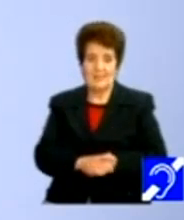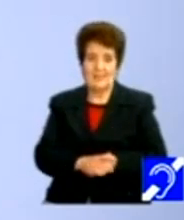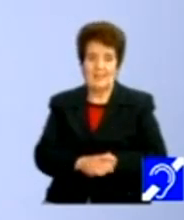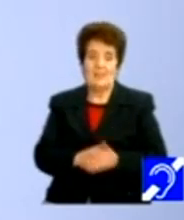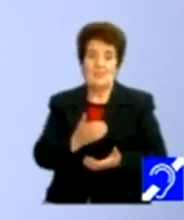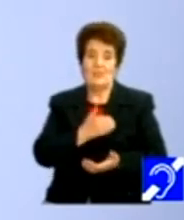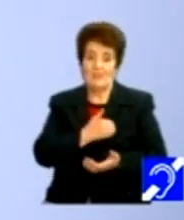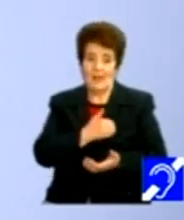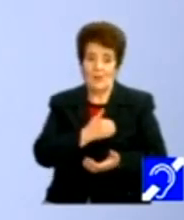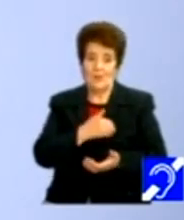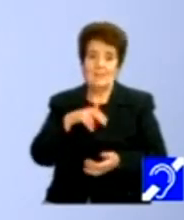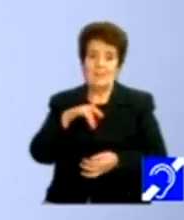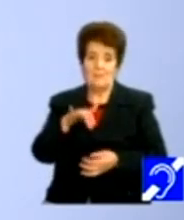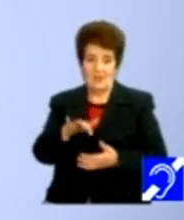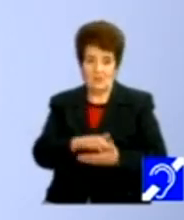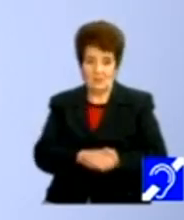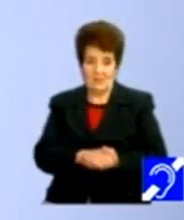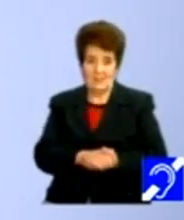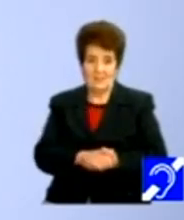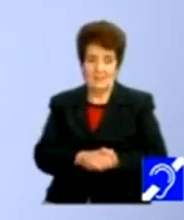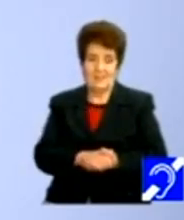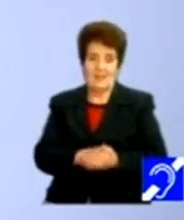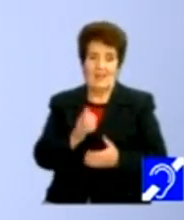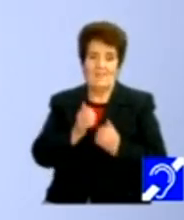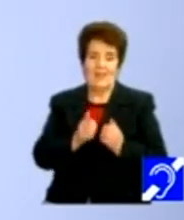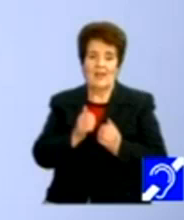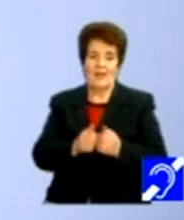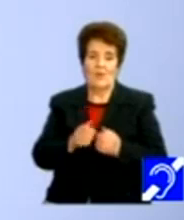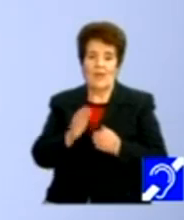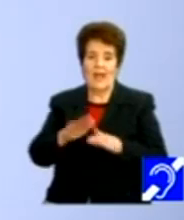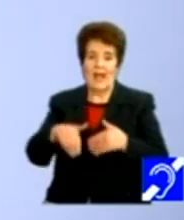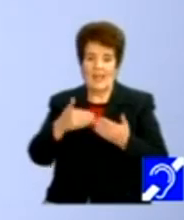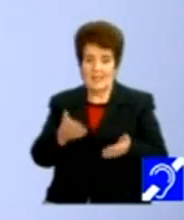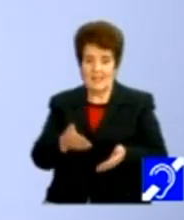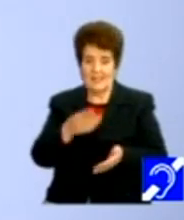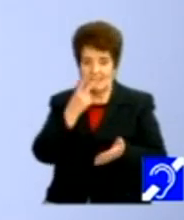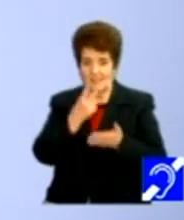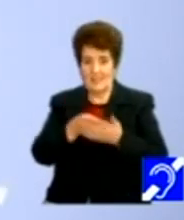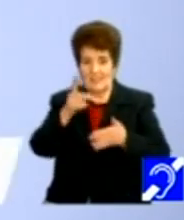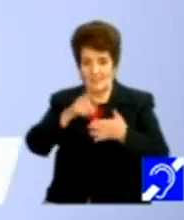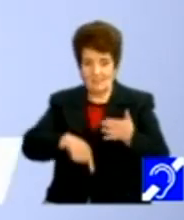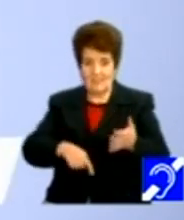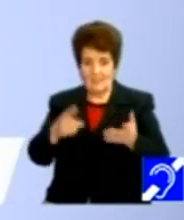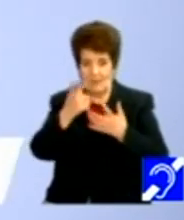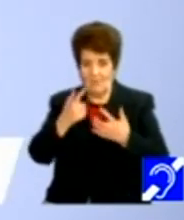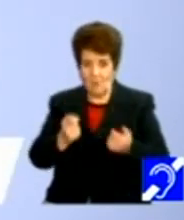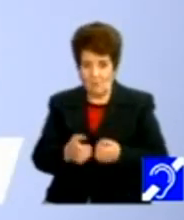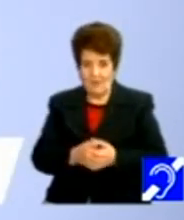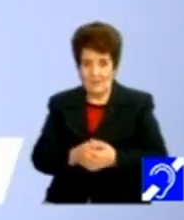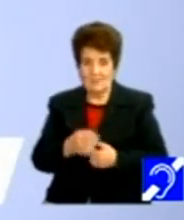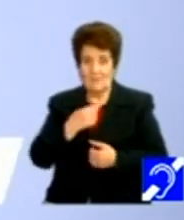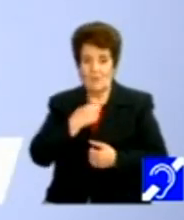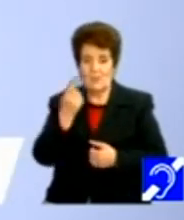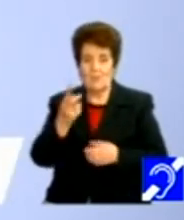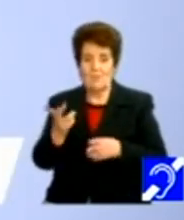și vreau să mergeți în profilul fiecărui candidat, să vă uitați cu încredere, să vă informați, să votăm